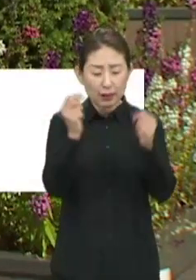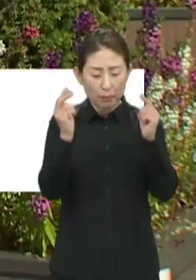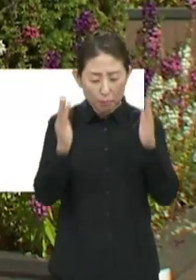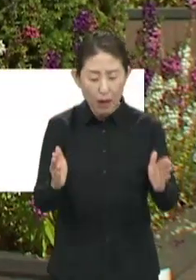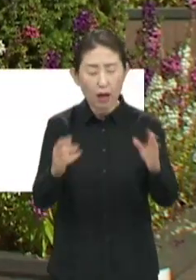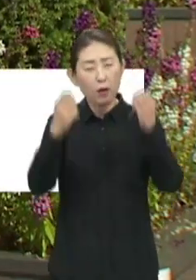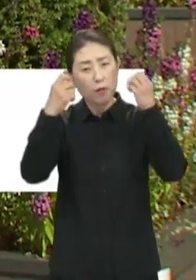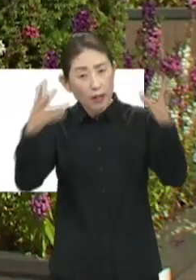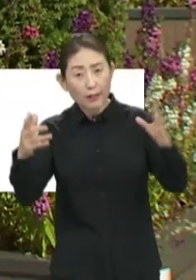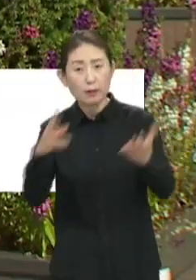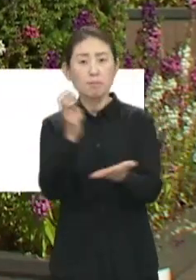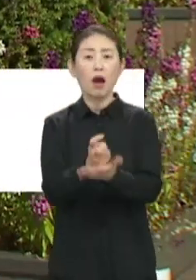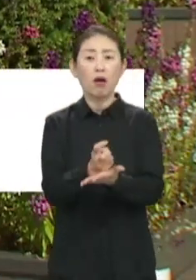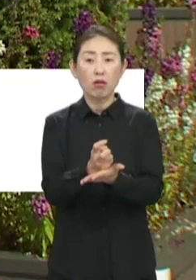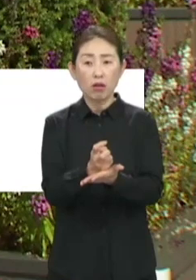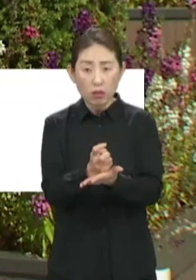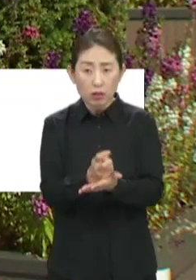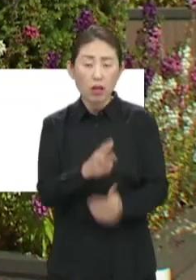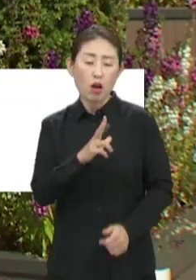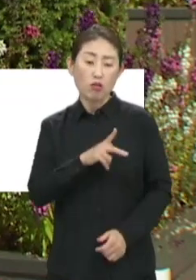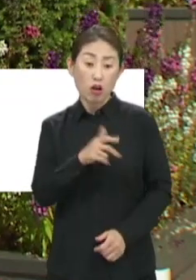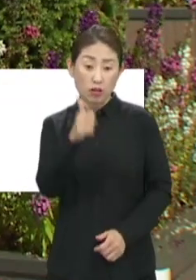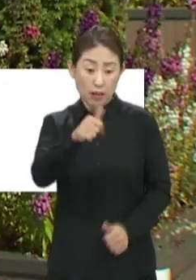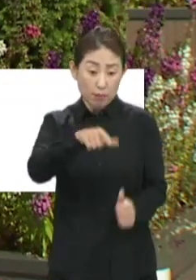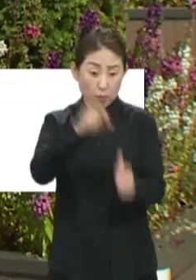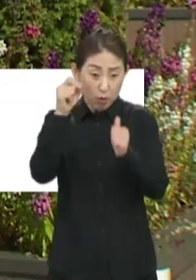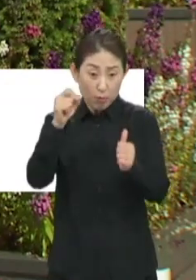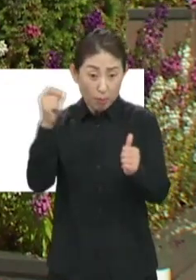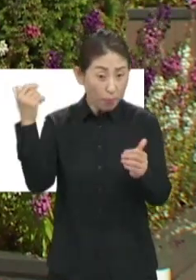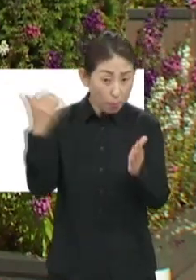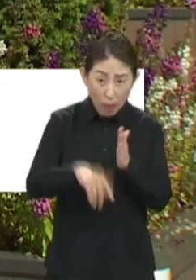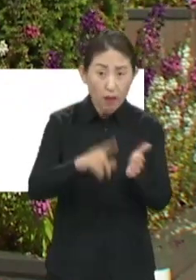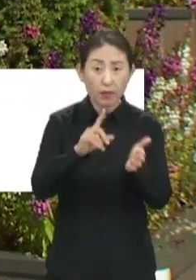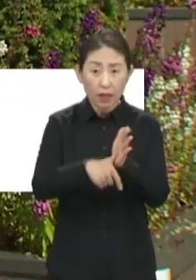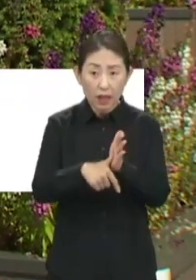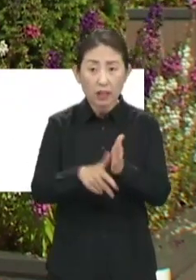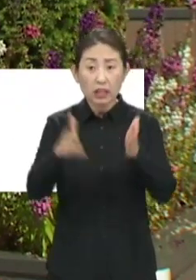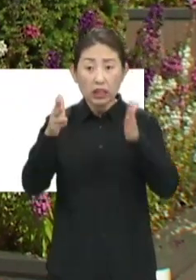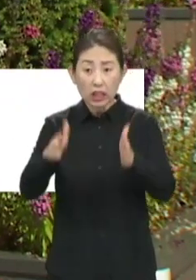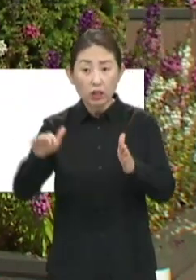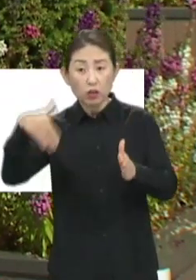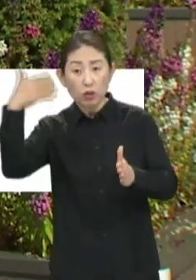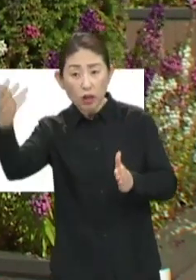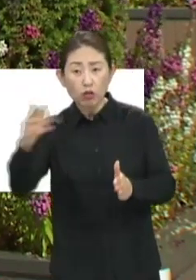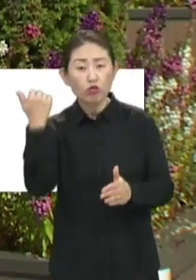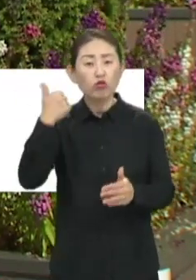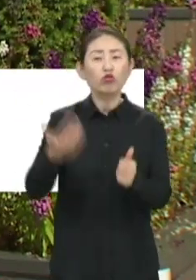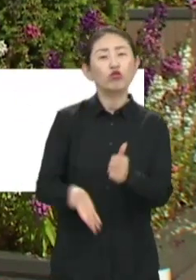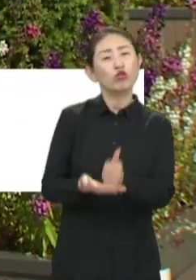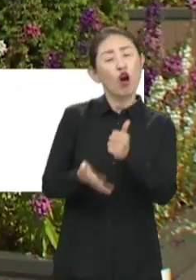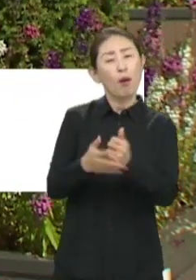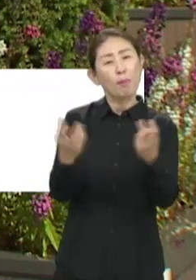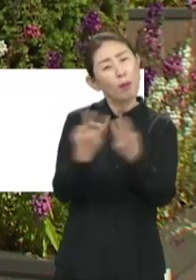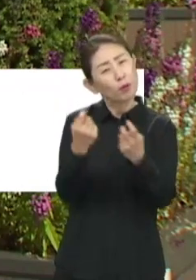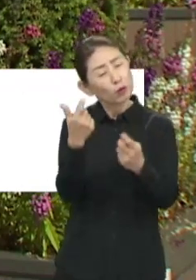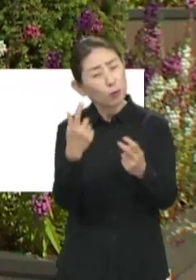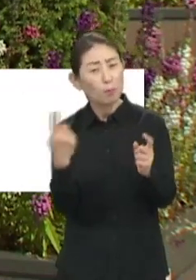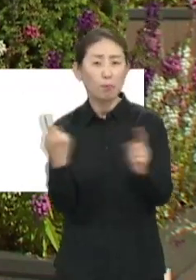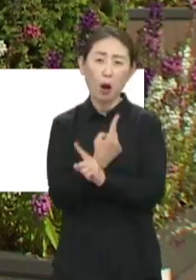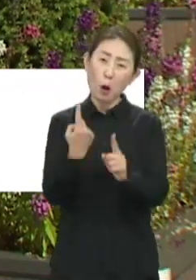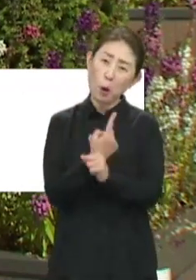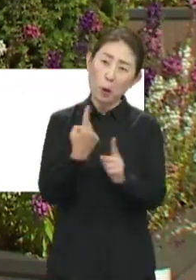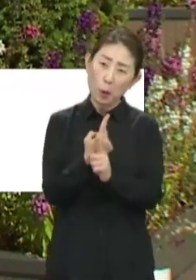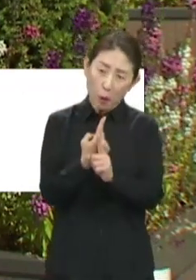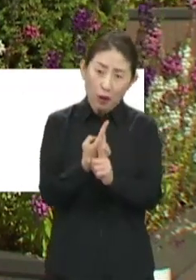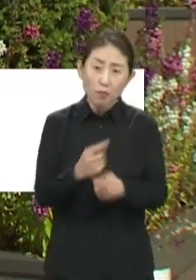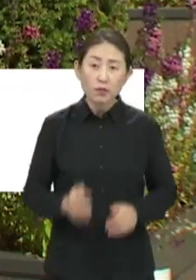기간 내에 의원들이 원구성을 하지 못한다고 한다면 그 기간 이후에는 추첨이라든지 이런 방식을 통해 가지고